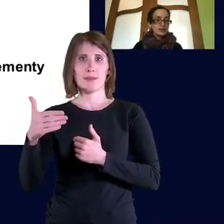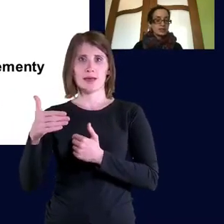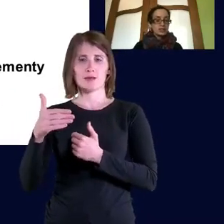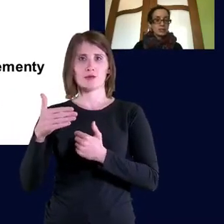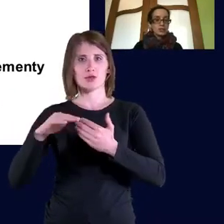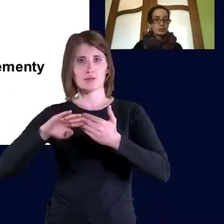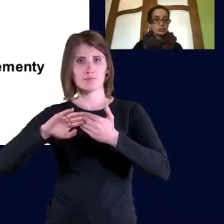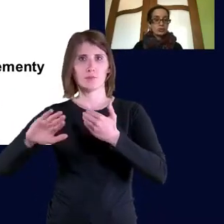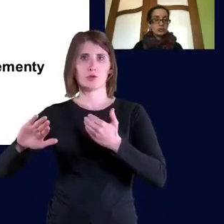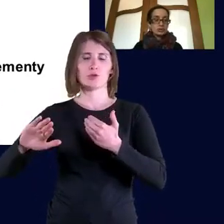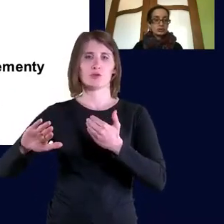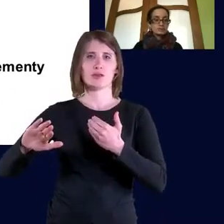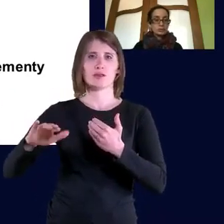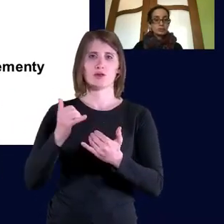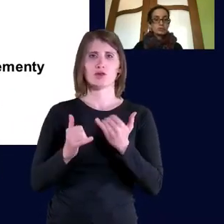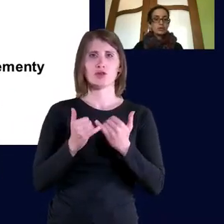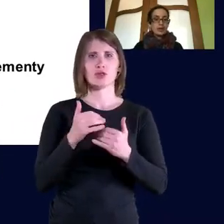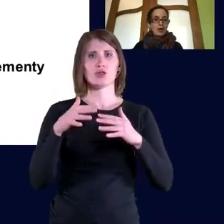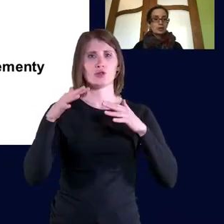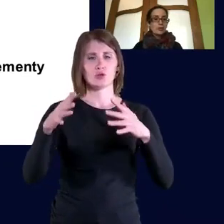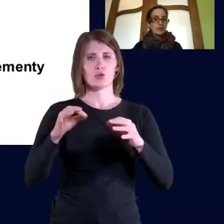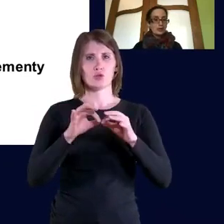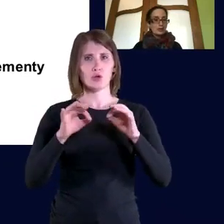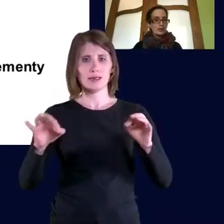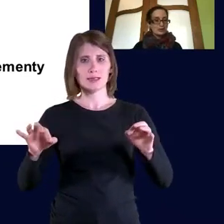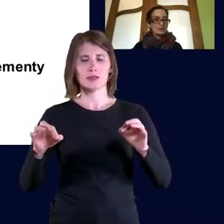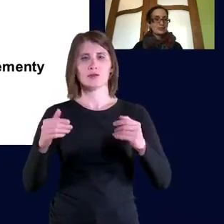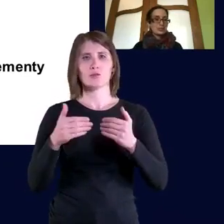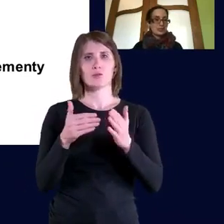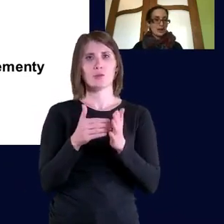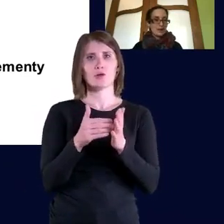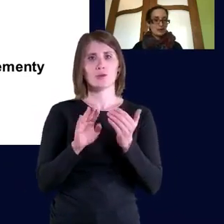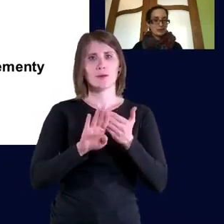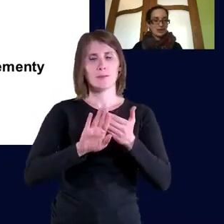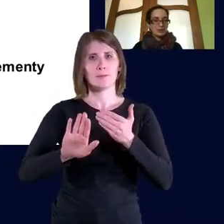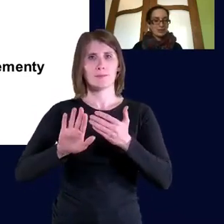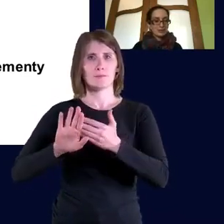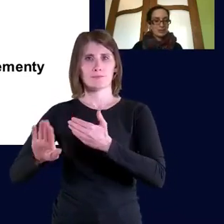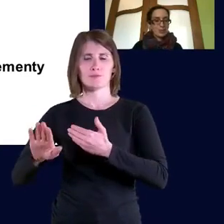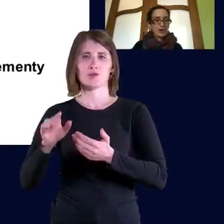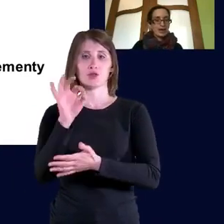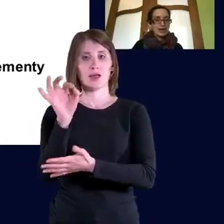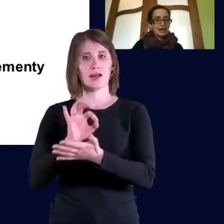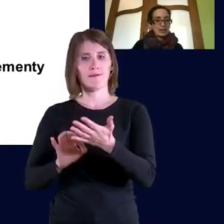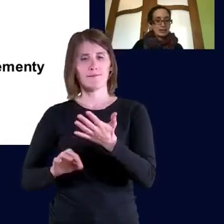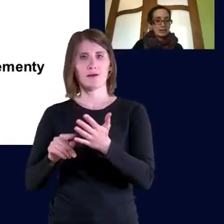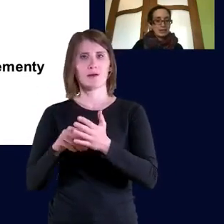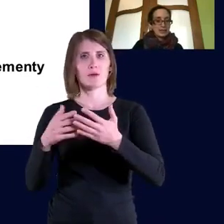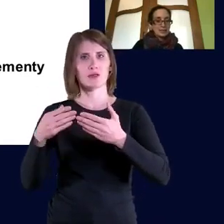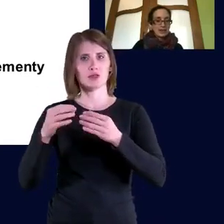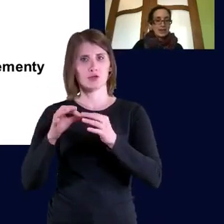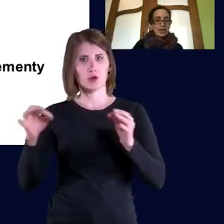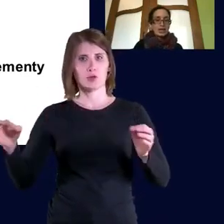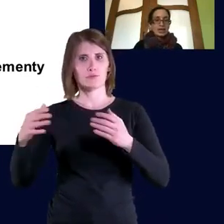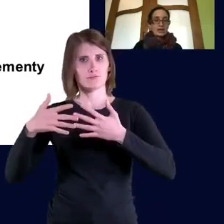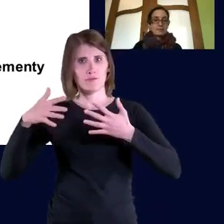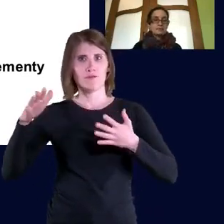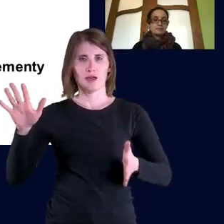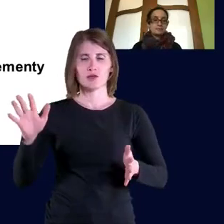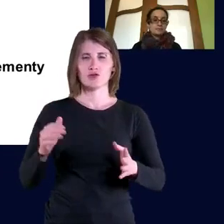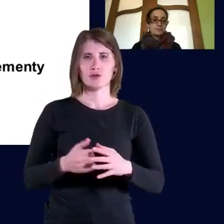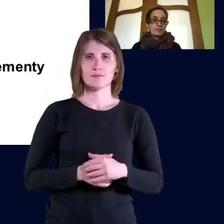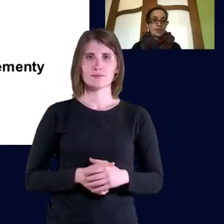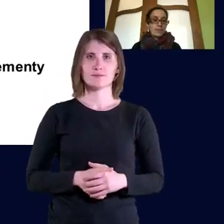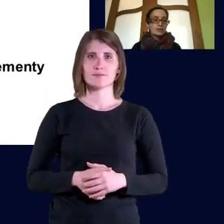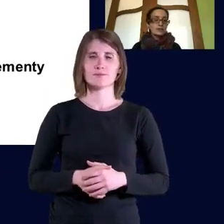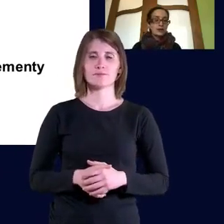czytelna jeśli mamy dużo linii musimy odpowiednio przeskalować tą grafikę żeby była czy ten